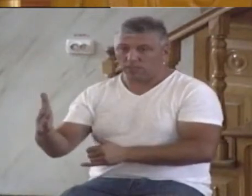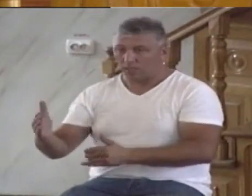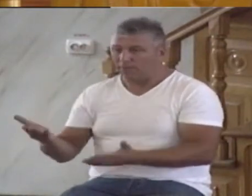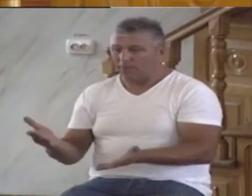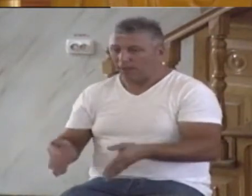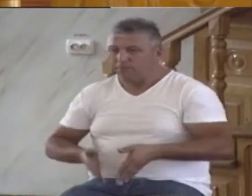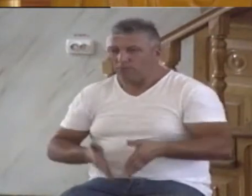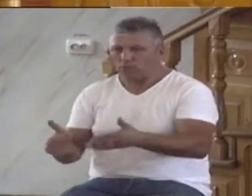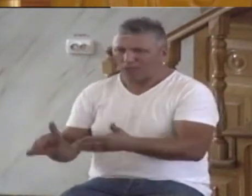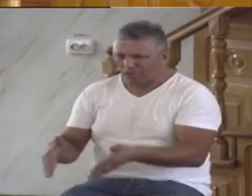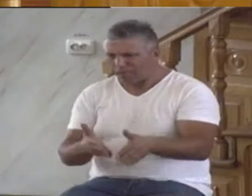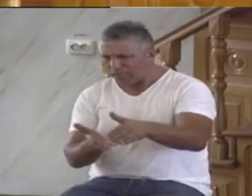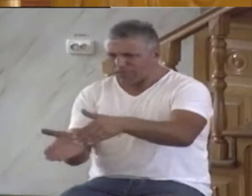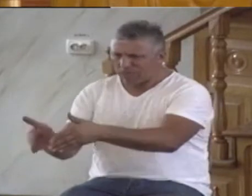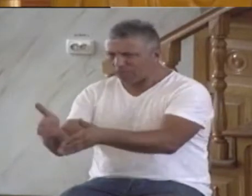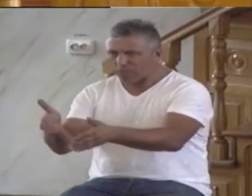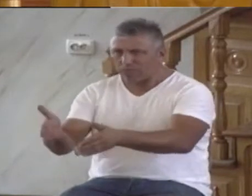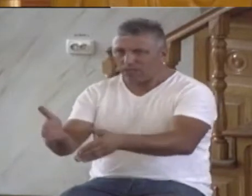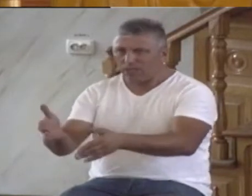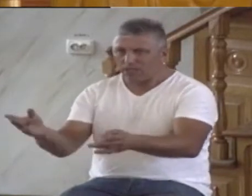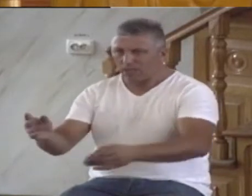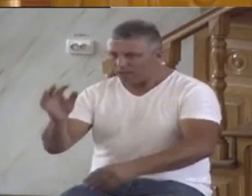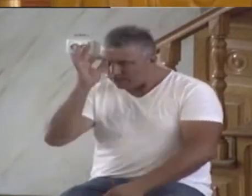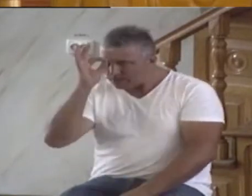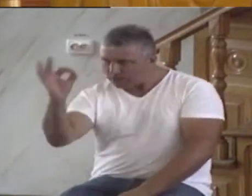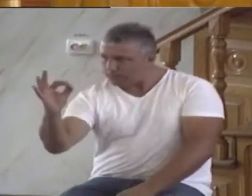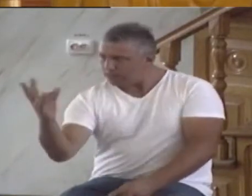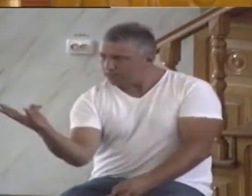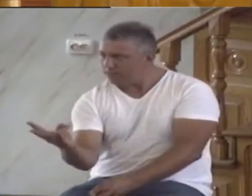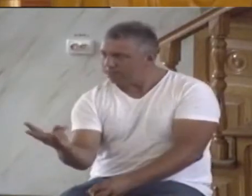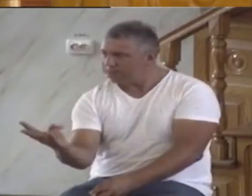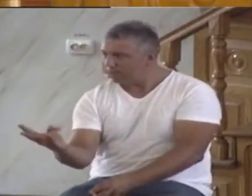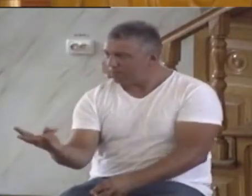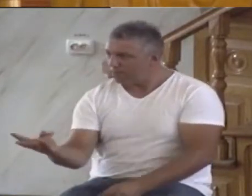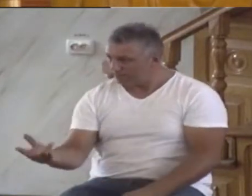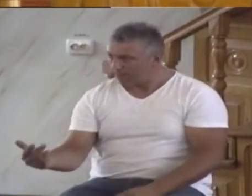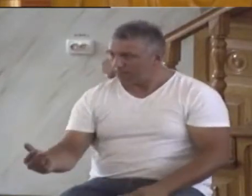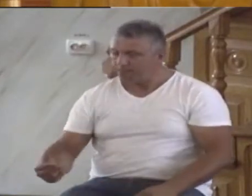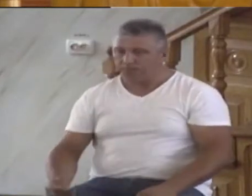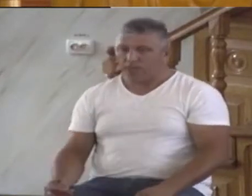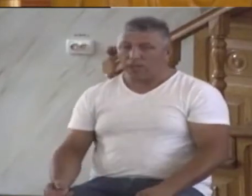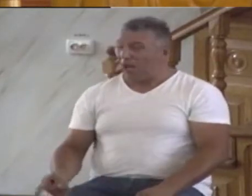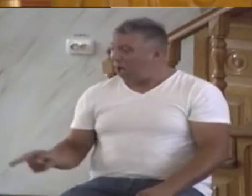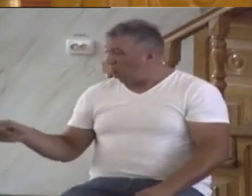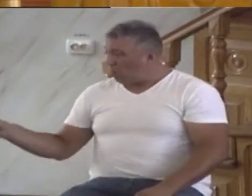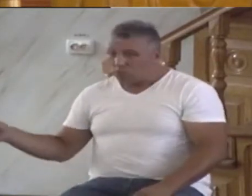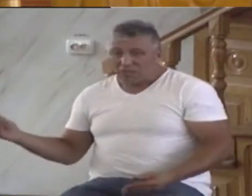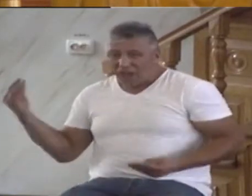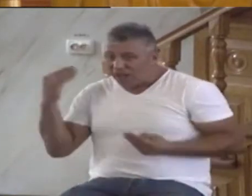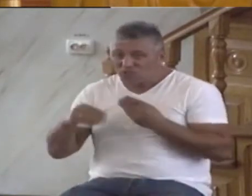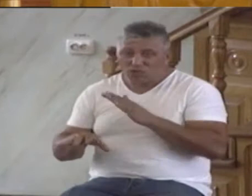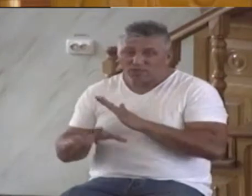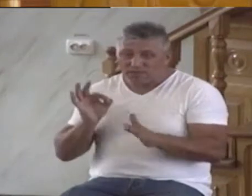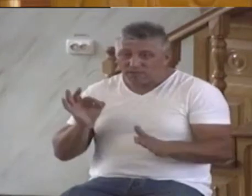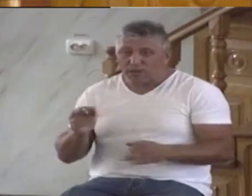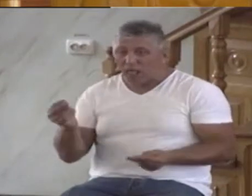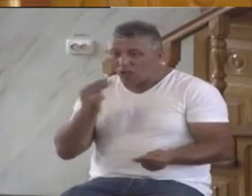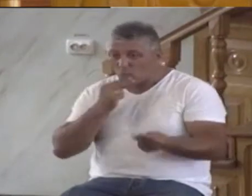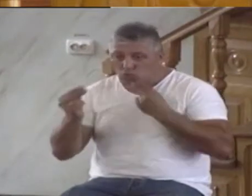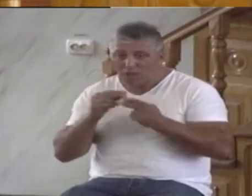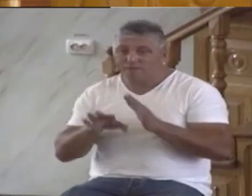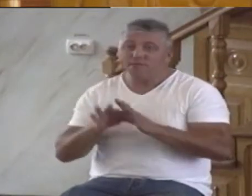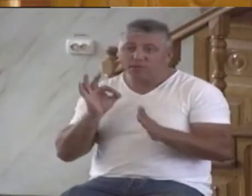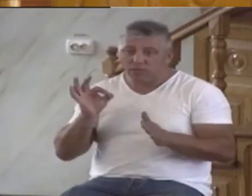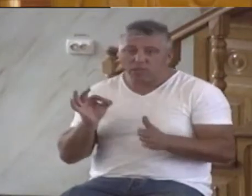его жизнь, выбранный стиль в жизни, в питании, в пище, в одежде, во всем свидетельствовало